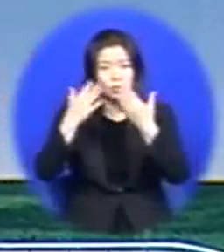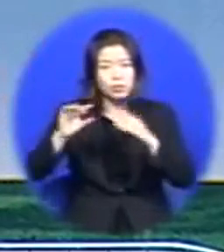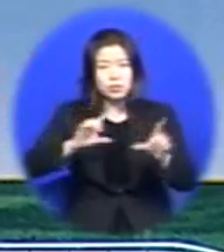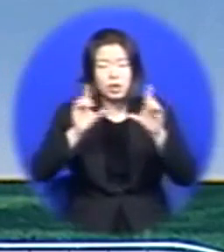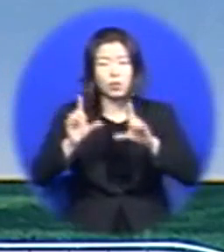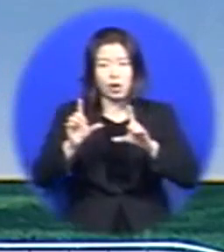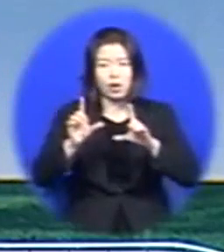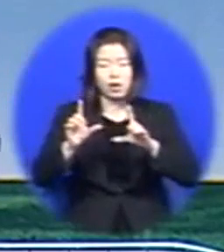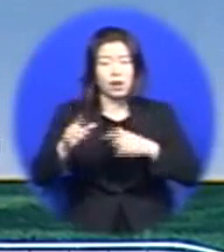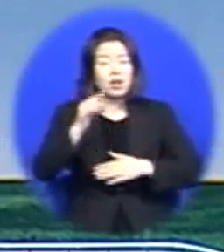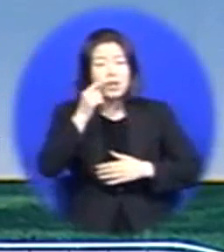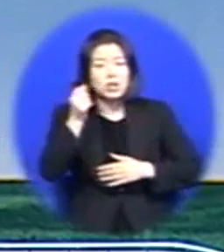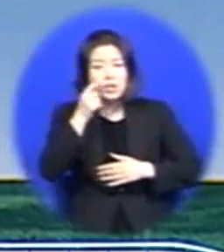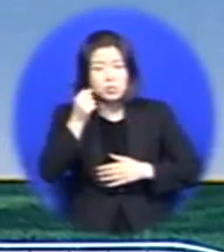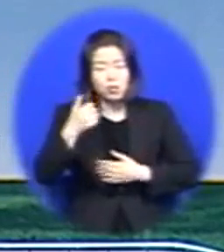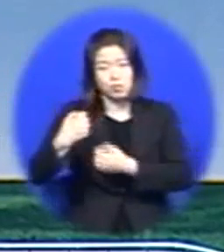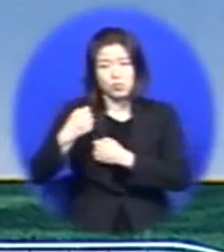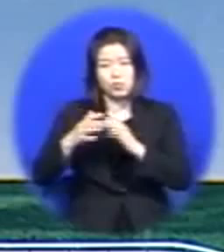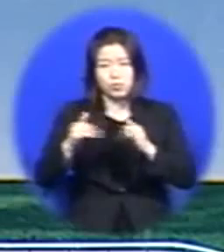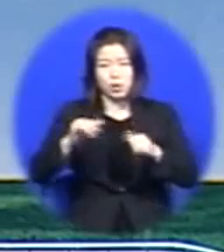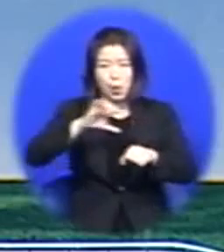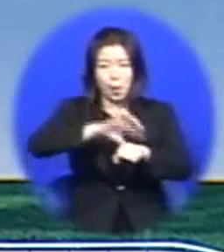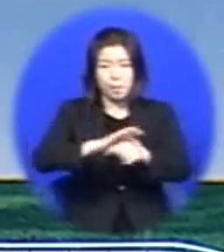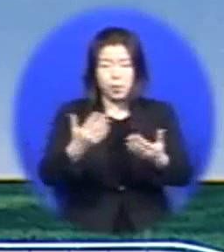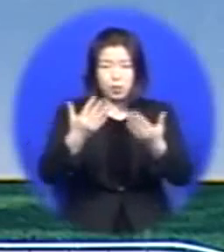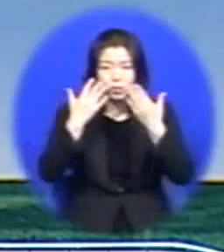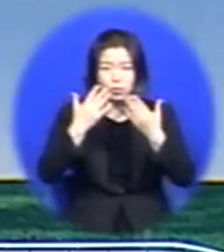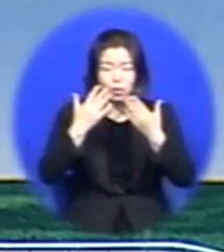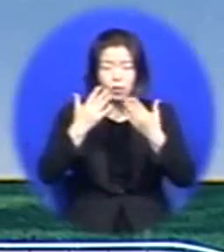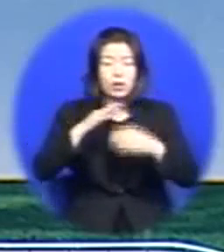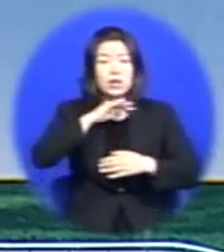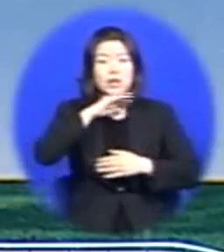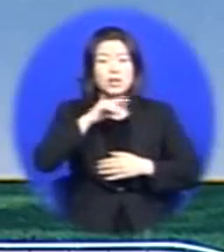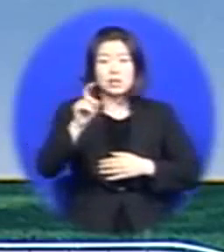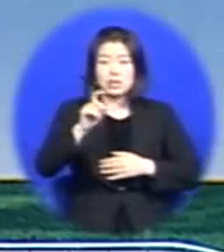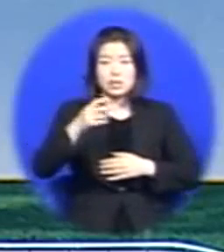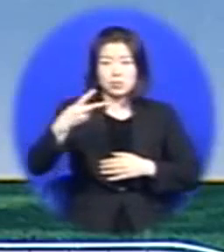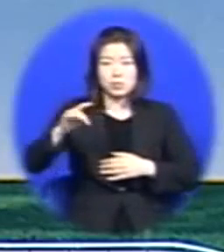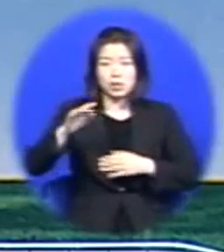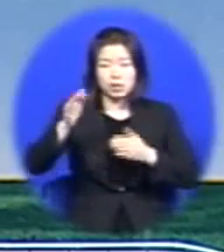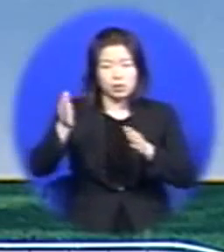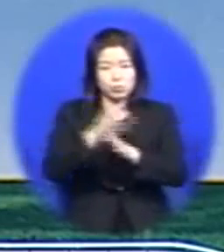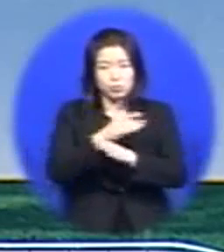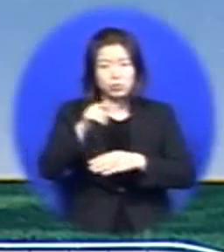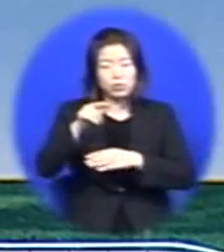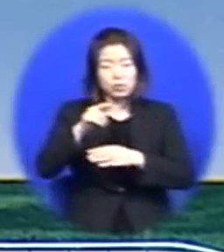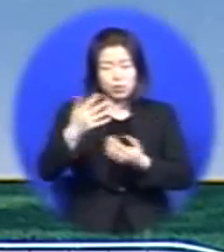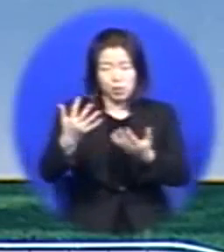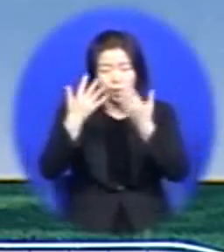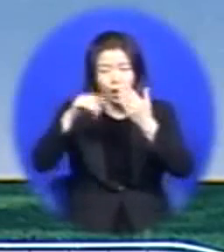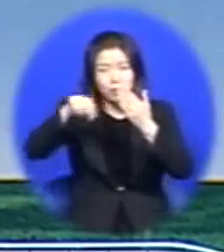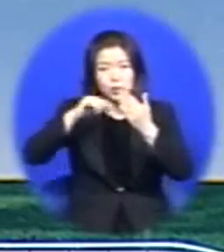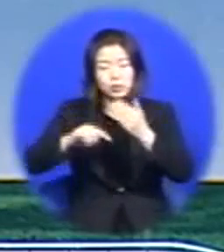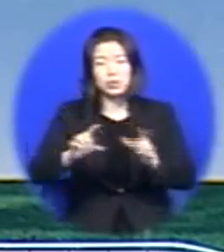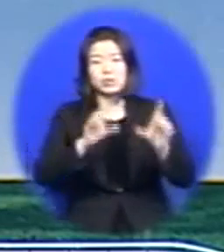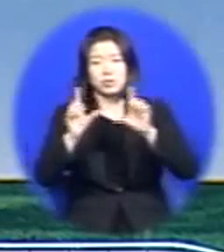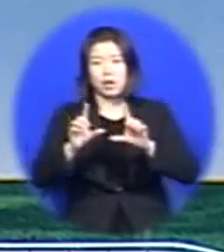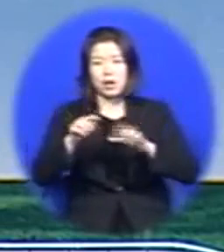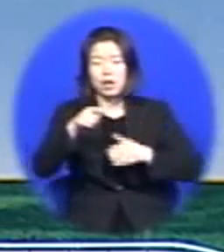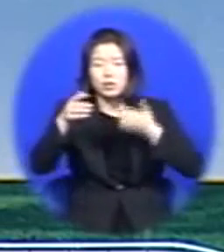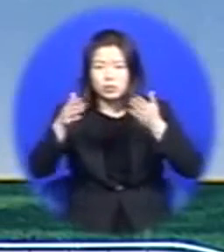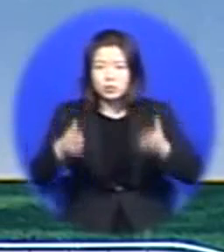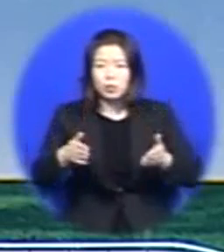일본 군의 포로 수용소 생활을 10대부터 거기서 살아요. 그 동안에